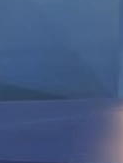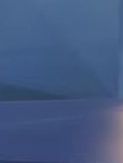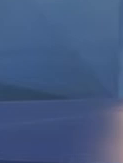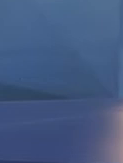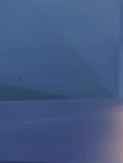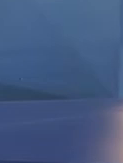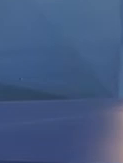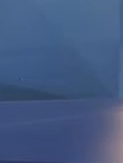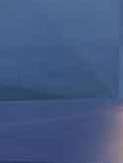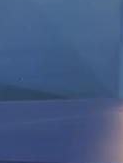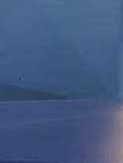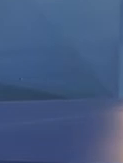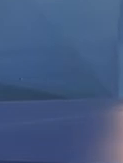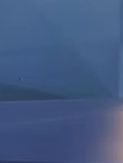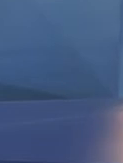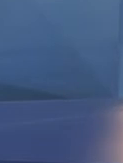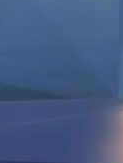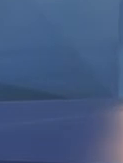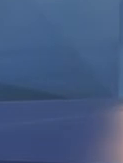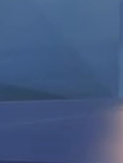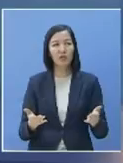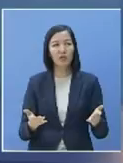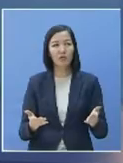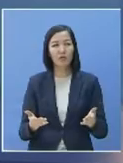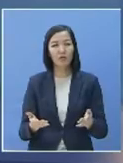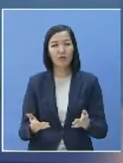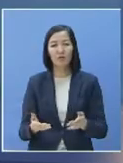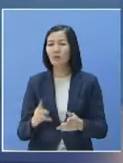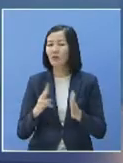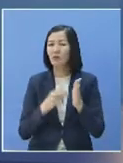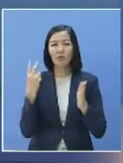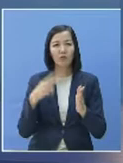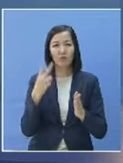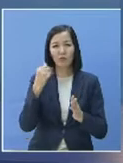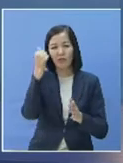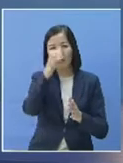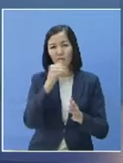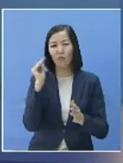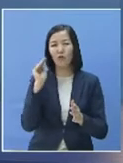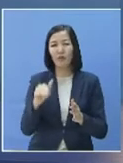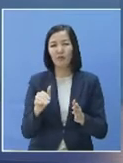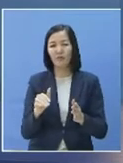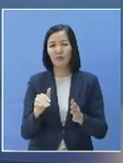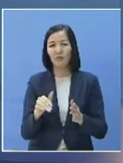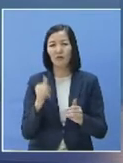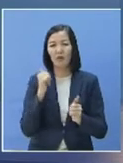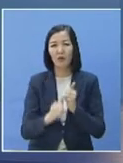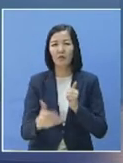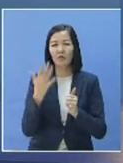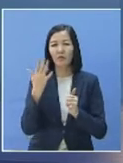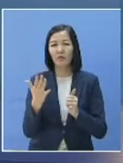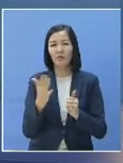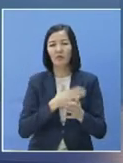жатақханаларда тұруға мүмкіндік алды. Ал арнайы шаралармен 722 мың адам, демек елдегі әр 5-ші жас адам